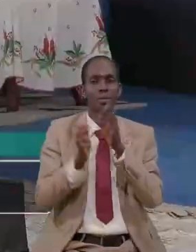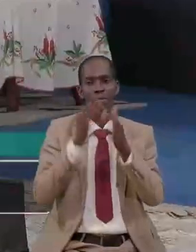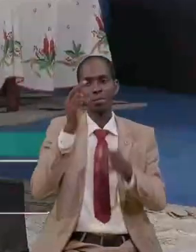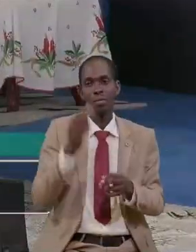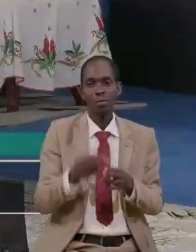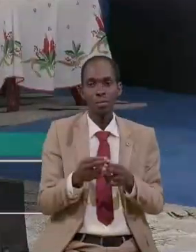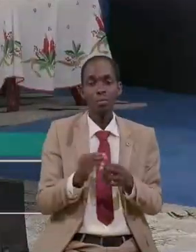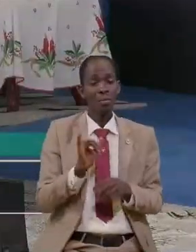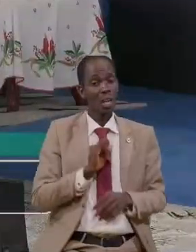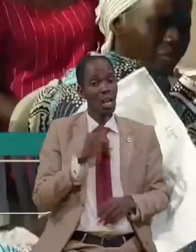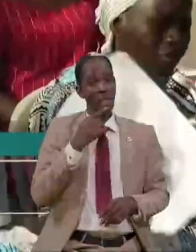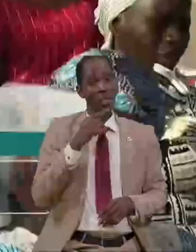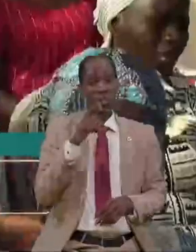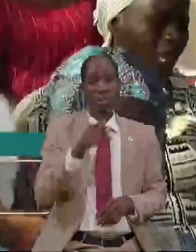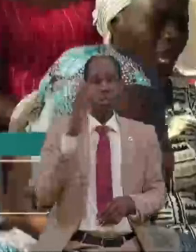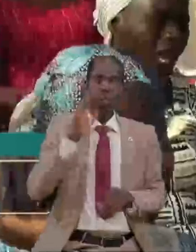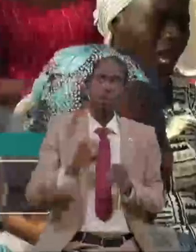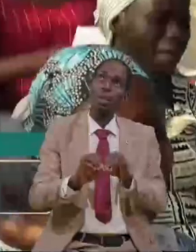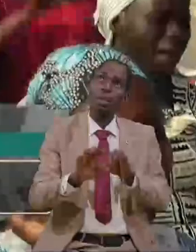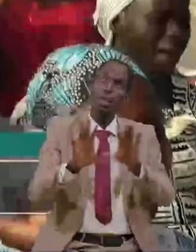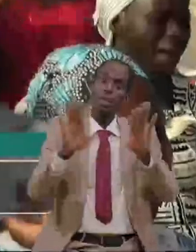J'ai dit, tu vas briller